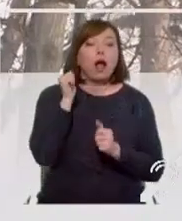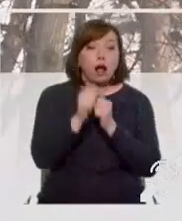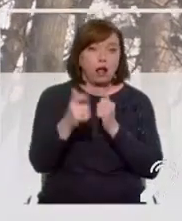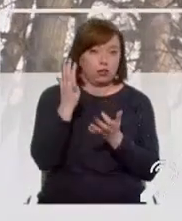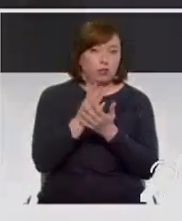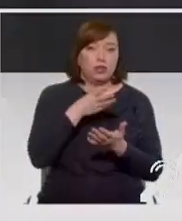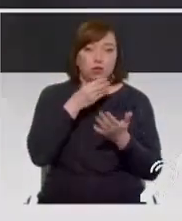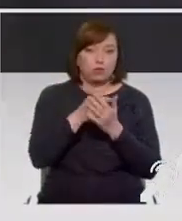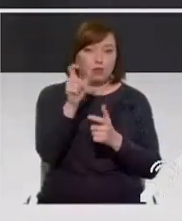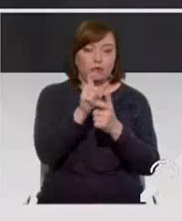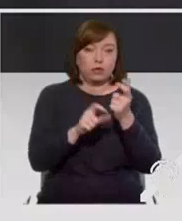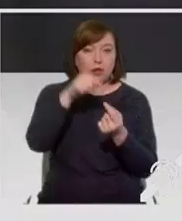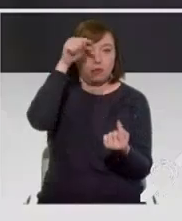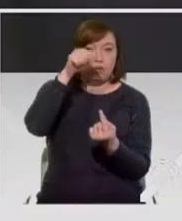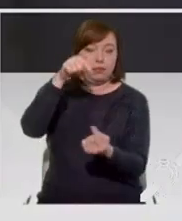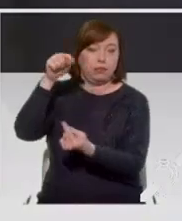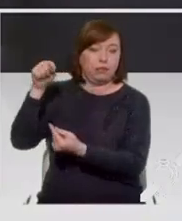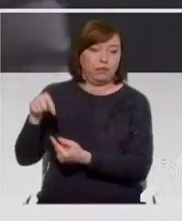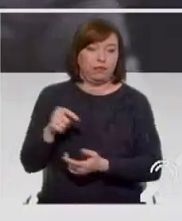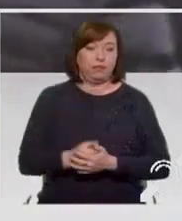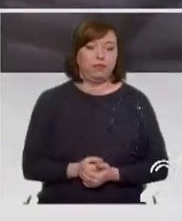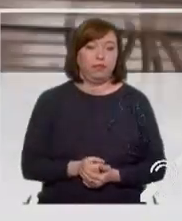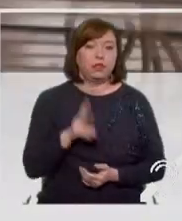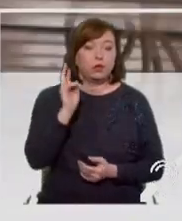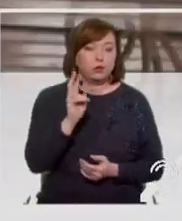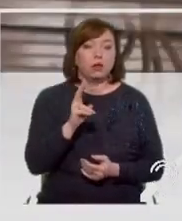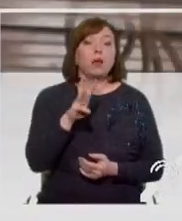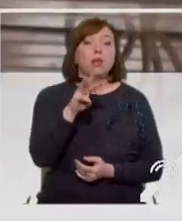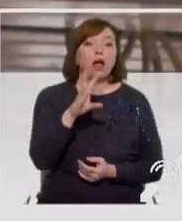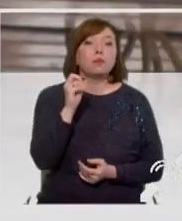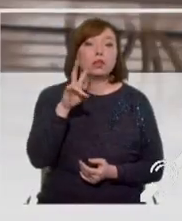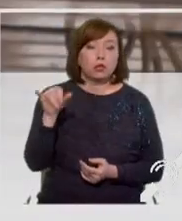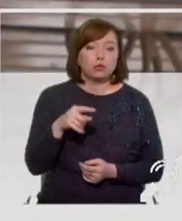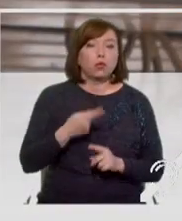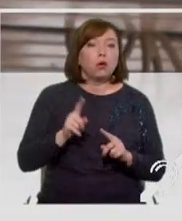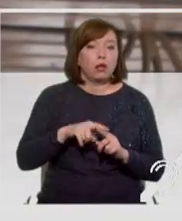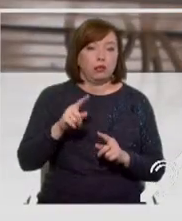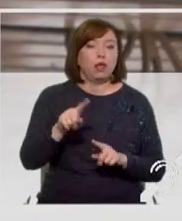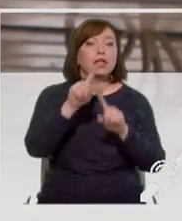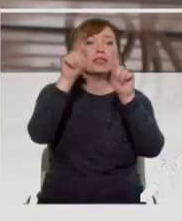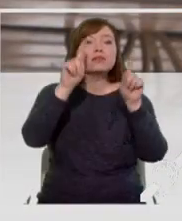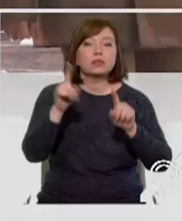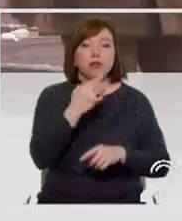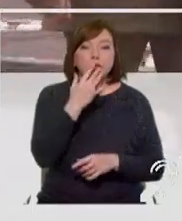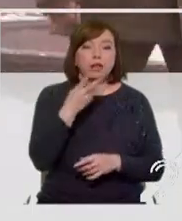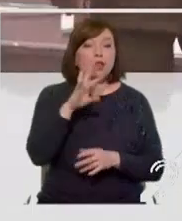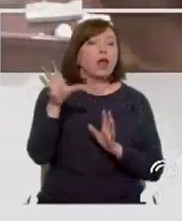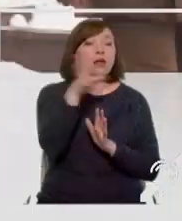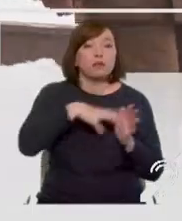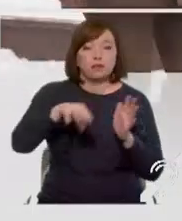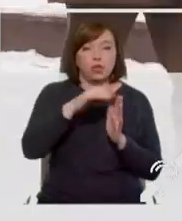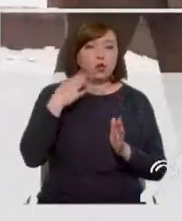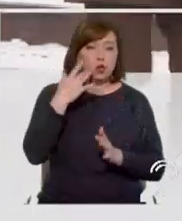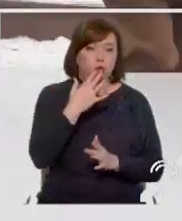care ajung la publicistica lui Eminescu. Mihai Eminescu este un tezaur național pentru toți